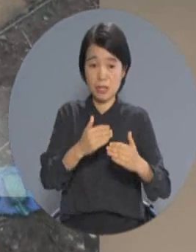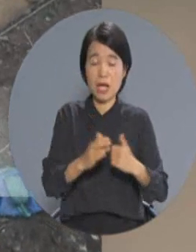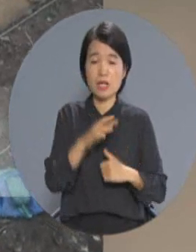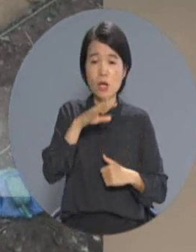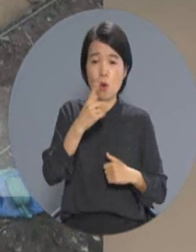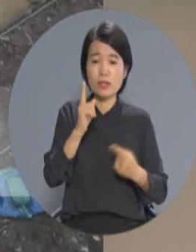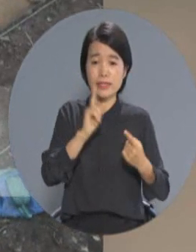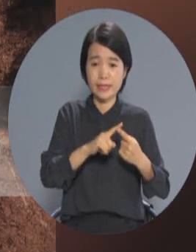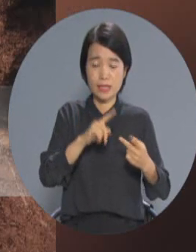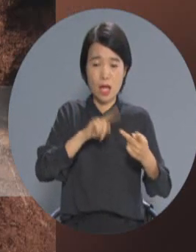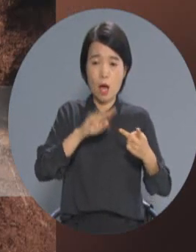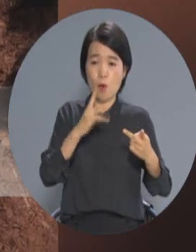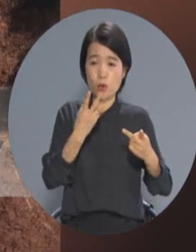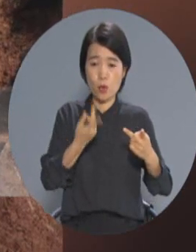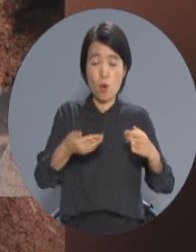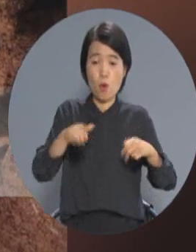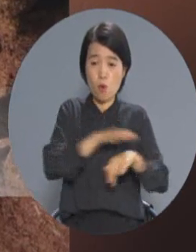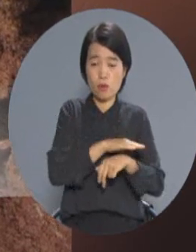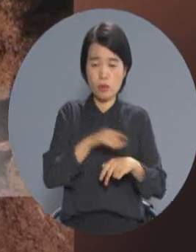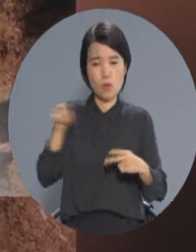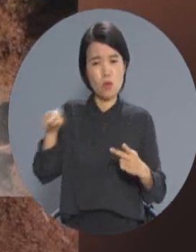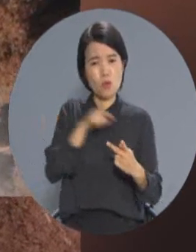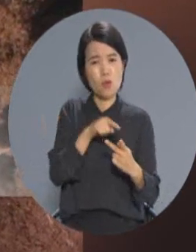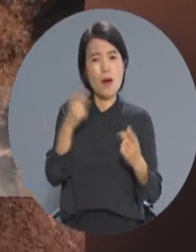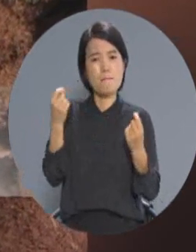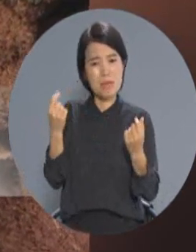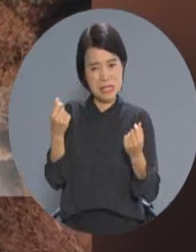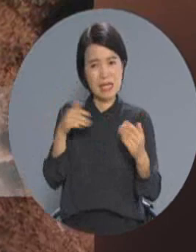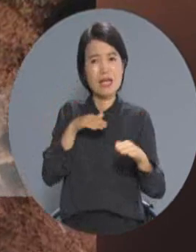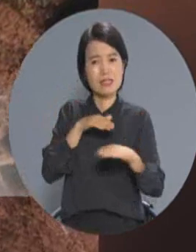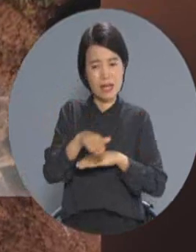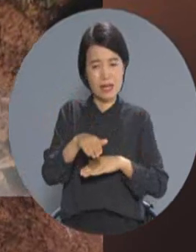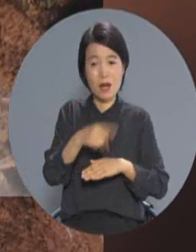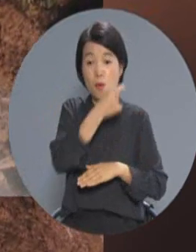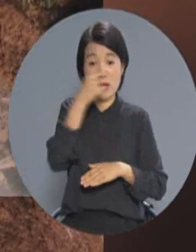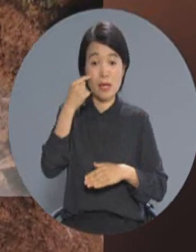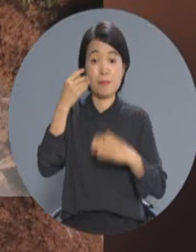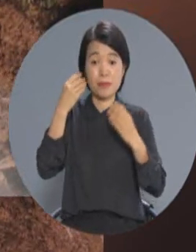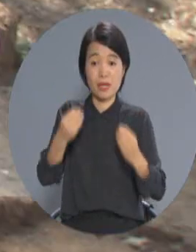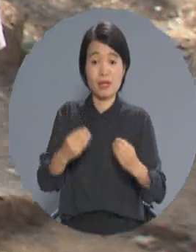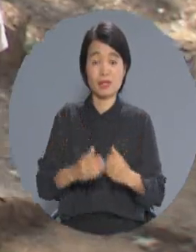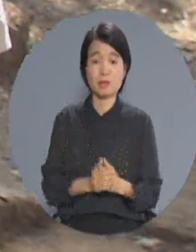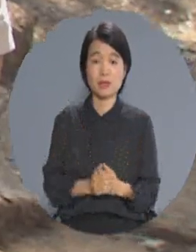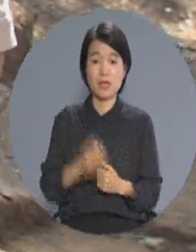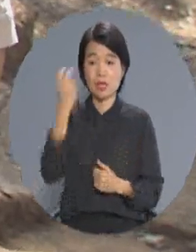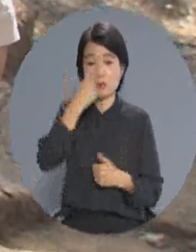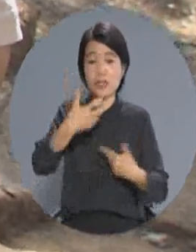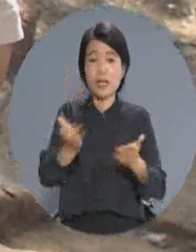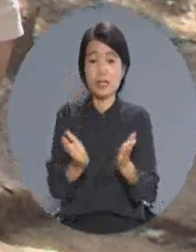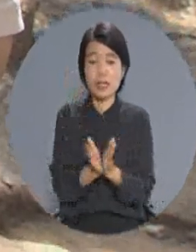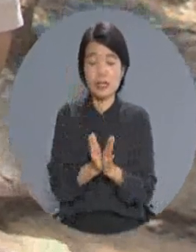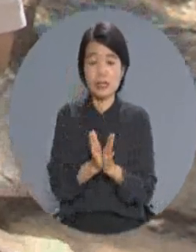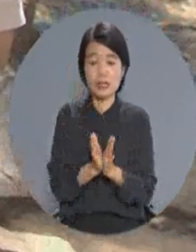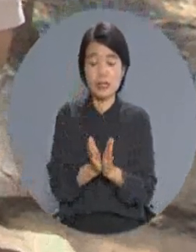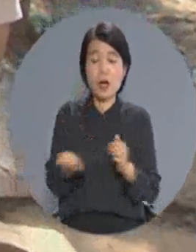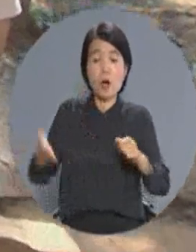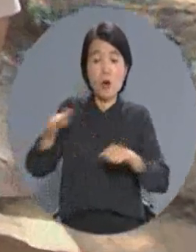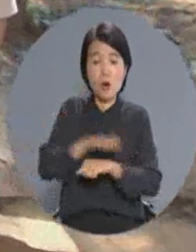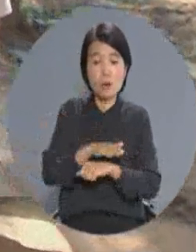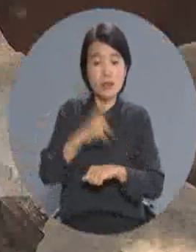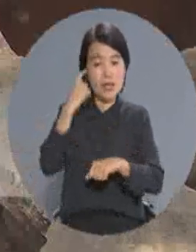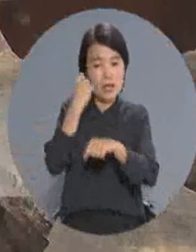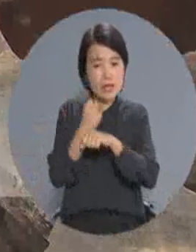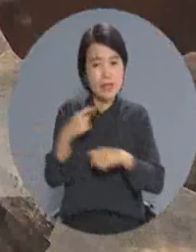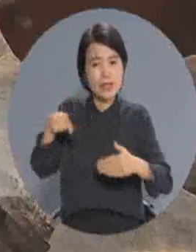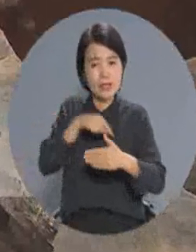서우치 고분과 봉룡 고분도 이와 비슷한 구조인 것으로 드러났습니다. 조사단 측은 해당 고분들이